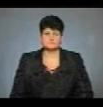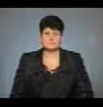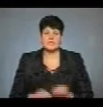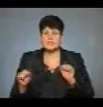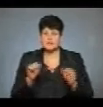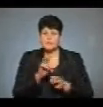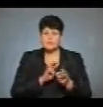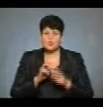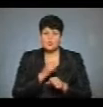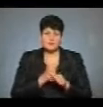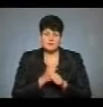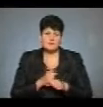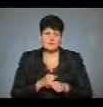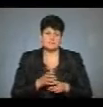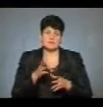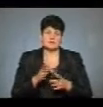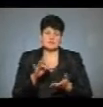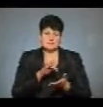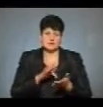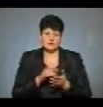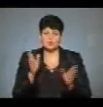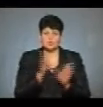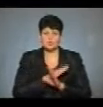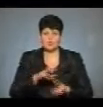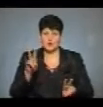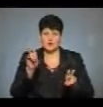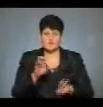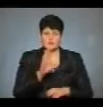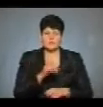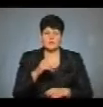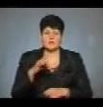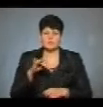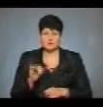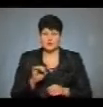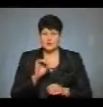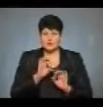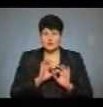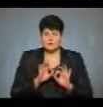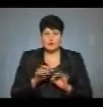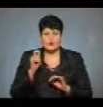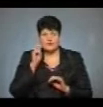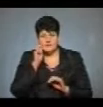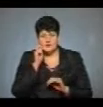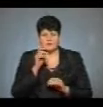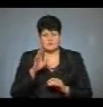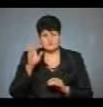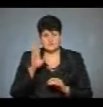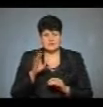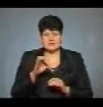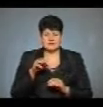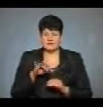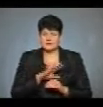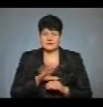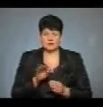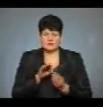Керівник пошукових робіт меморіально-пошукового центру «Доля» Володимир Харчук розповів про вік і стать вояків, яких знайшли. Вони не